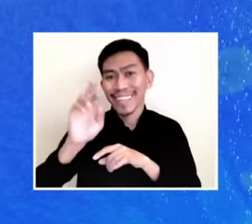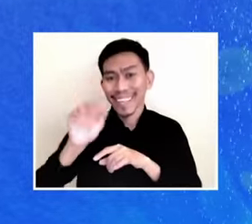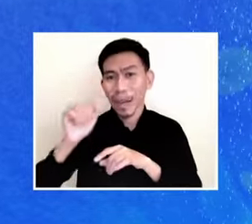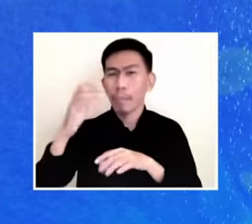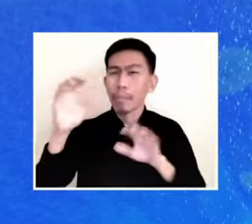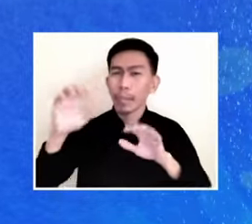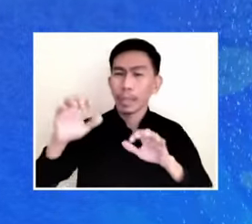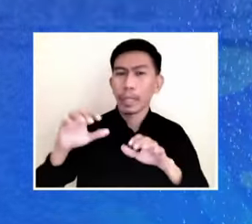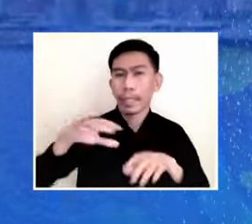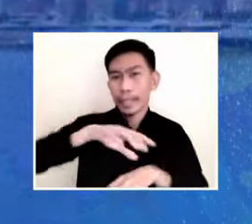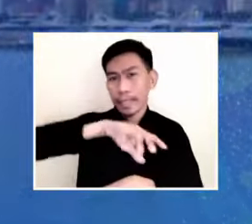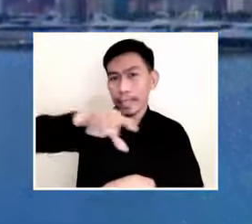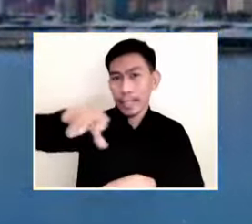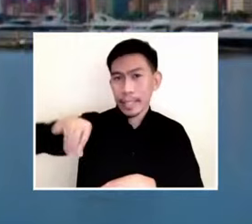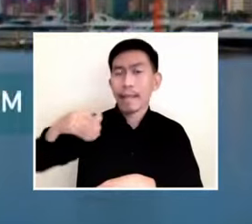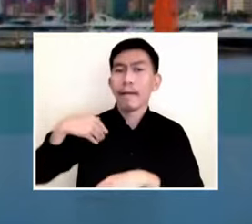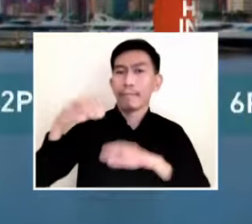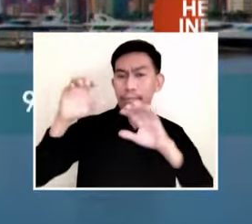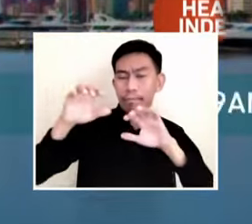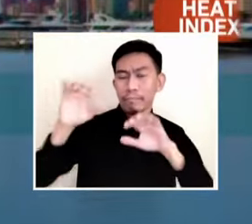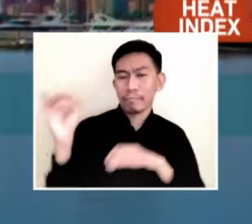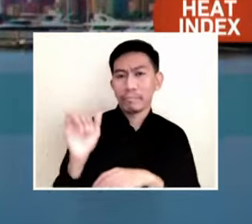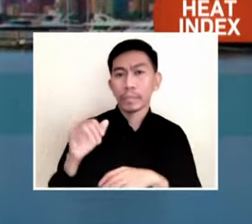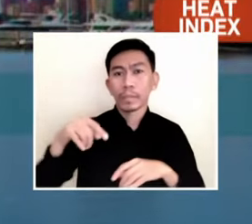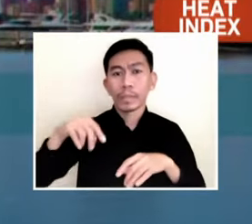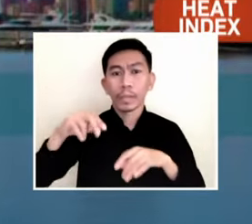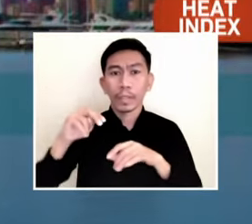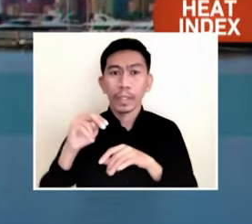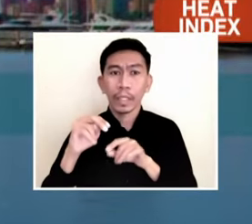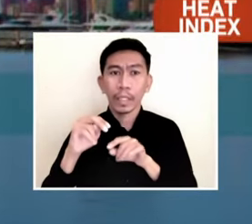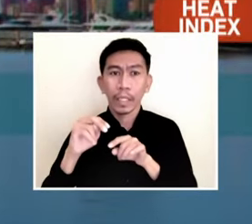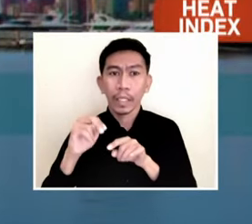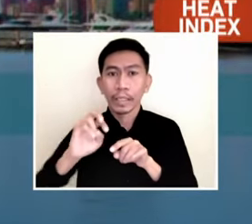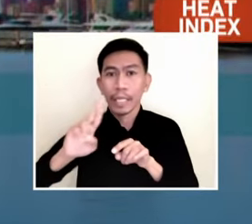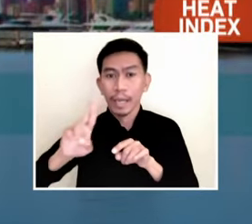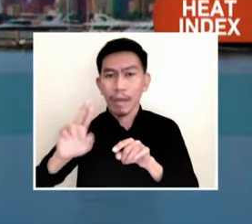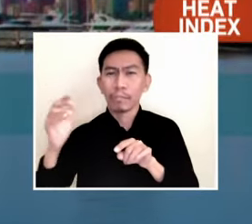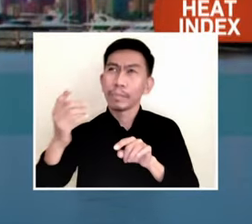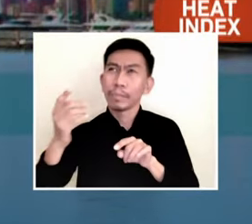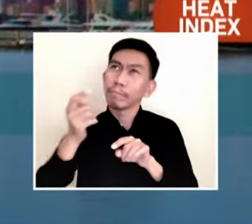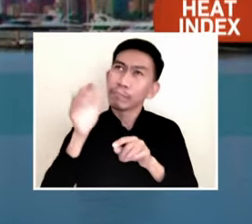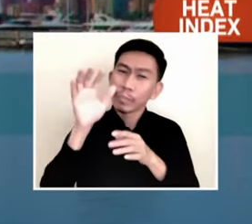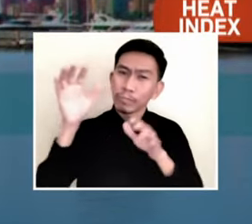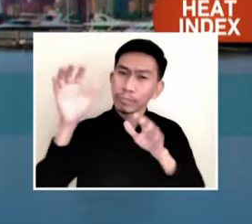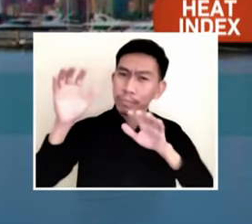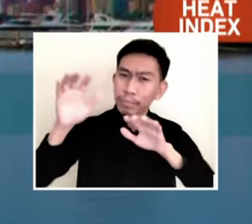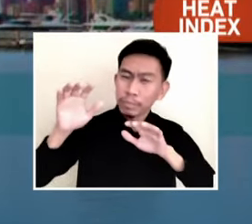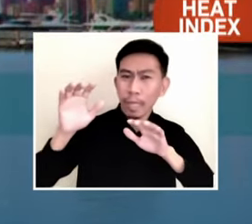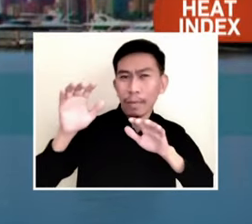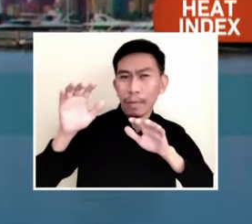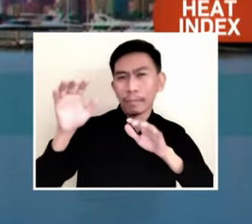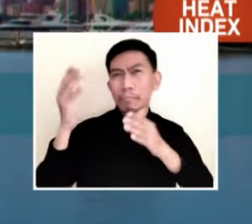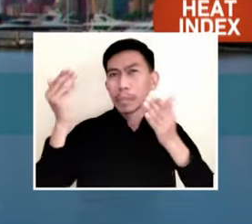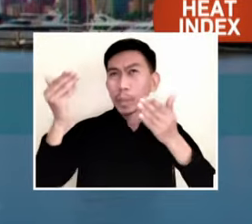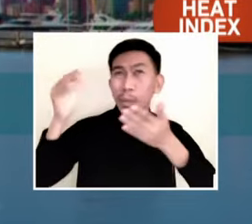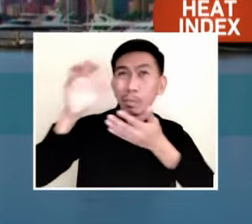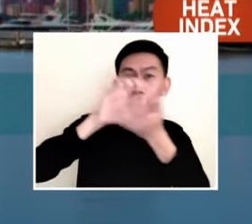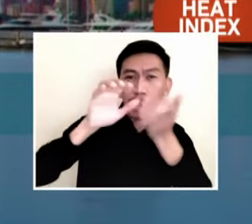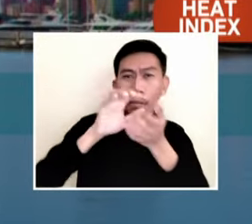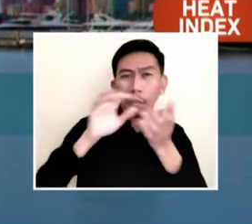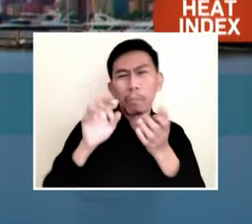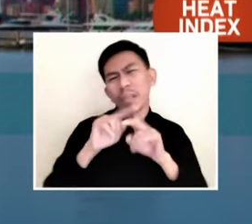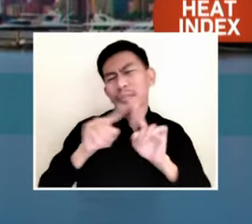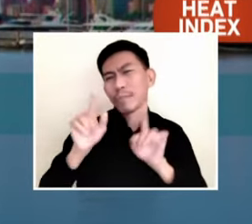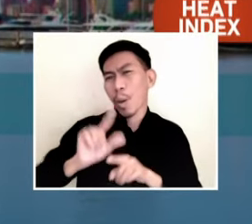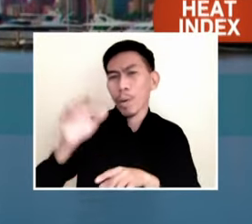Valley. Tayo po sa Metro Manila, makulimlim ulit bukas, bandang tanghali at hapon, pero mababa ang tsansa ng ulan o kung may pag-ulan man po ay